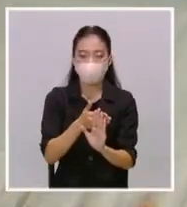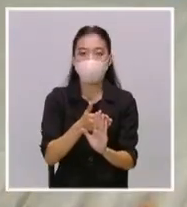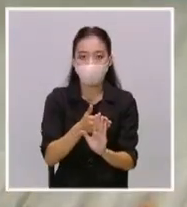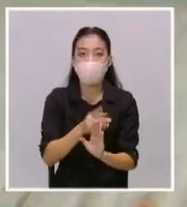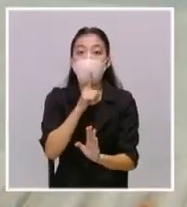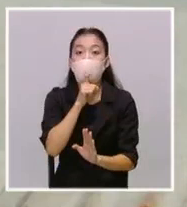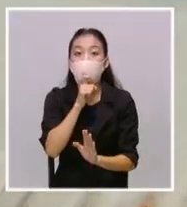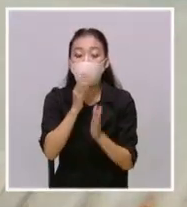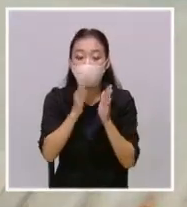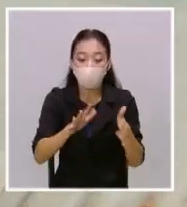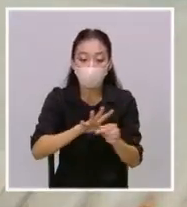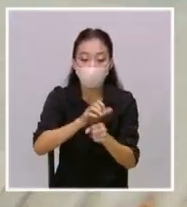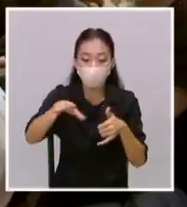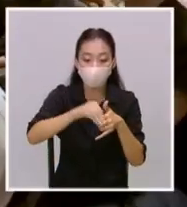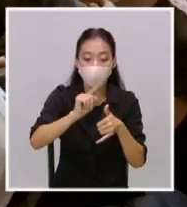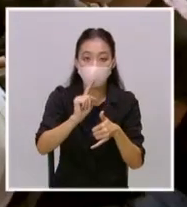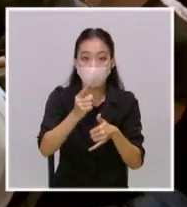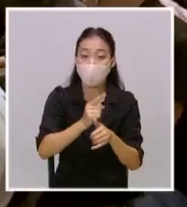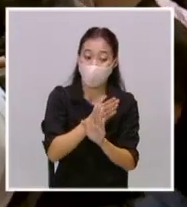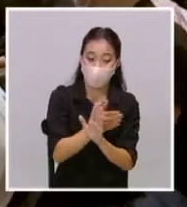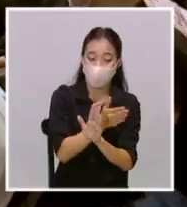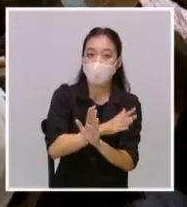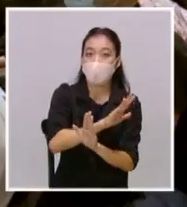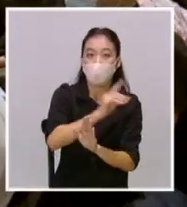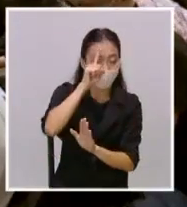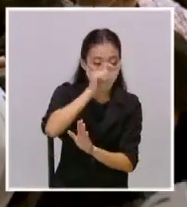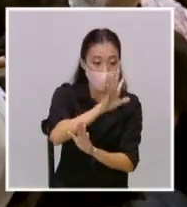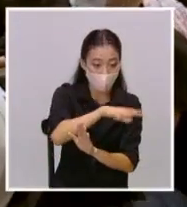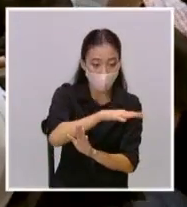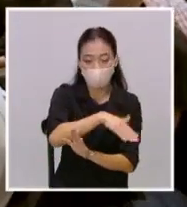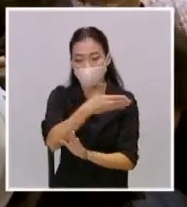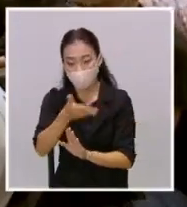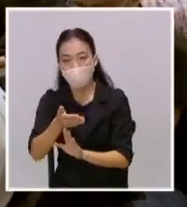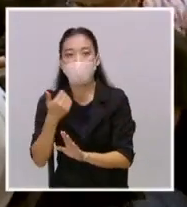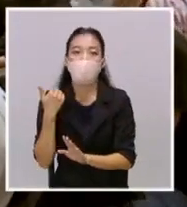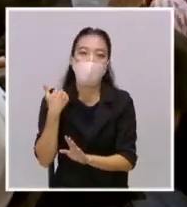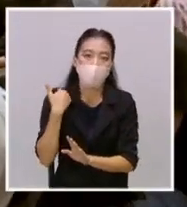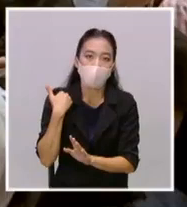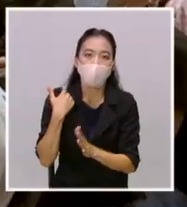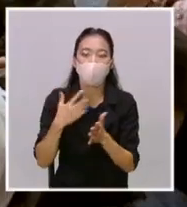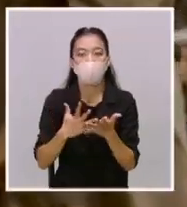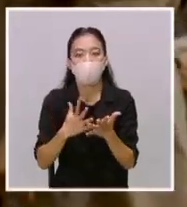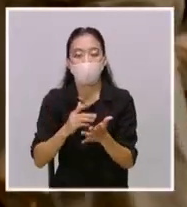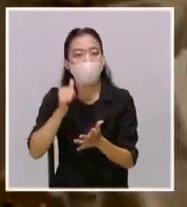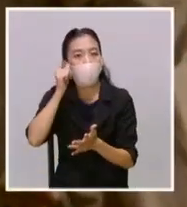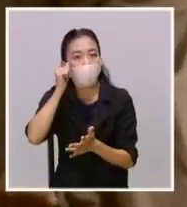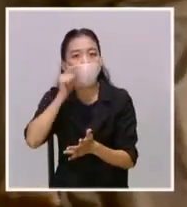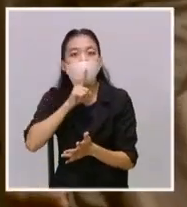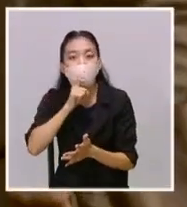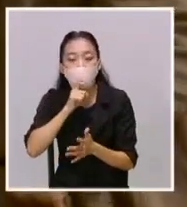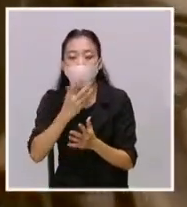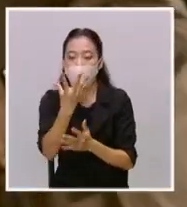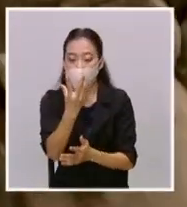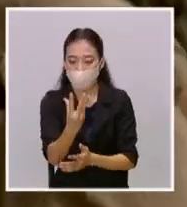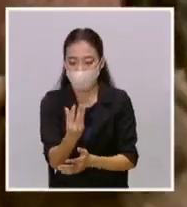ดเชื้อรายใหม่ก็พบลดลงเหลือ 6,999 รายขณะเดียวกันรัฐบาลมาเลเซียยังเตรียมที่จะตั้งศูนย์ฉีดวั